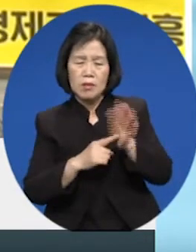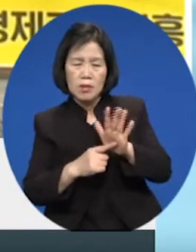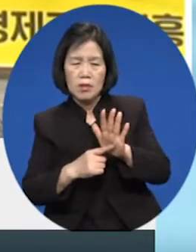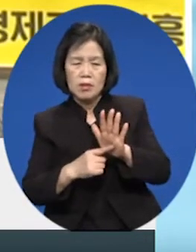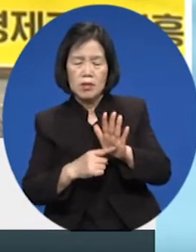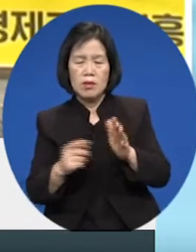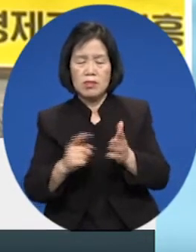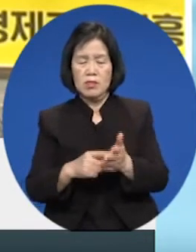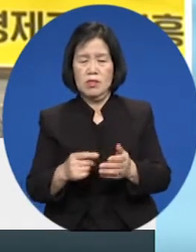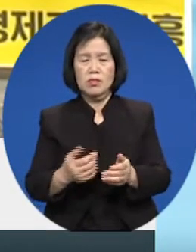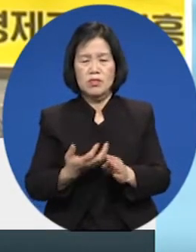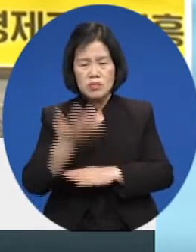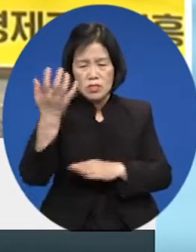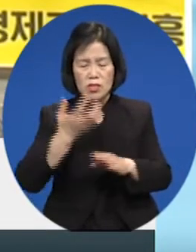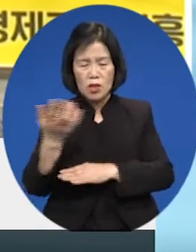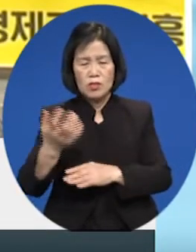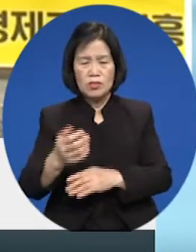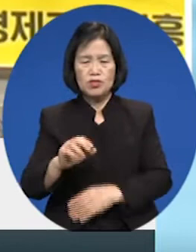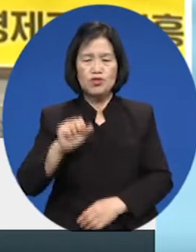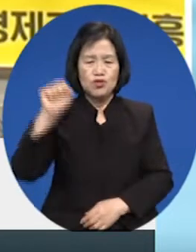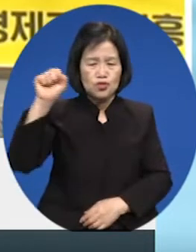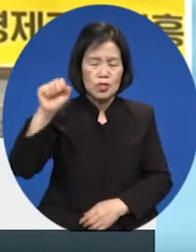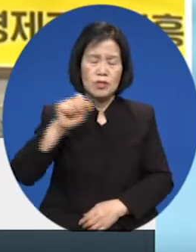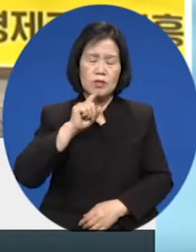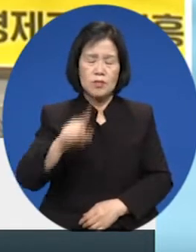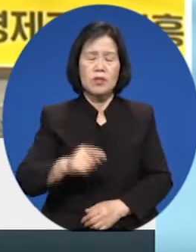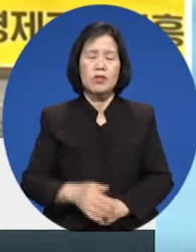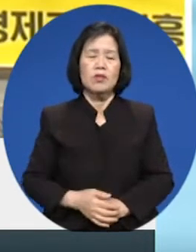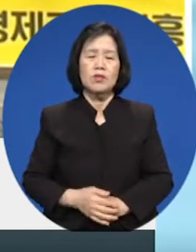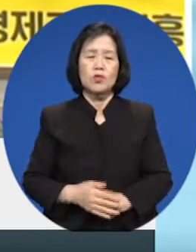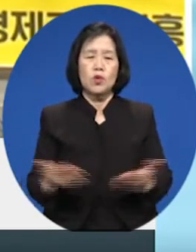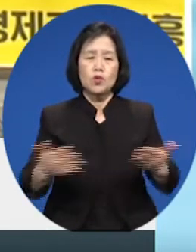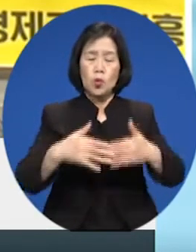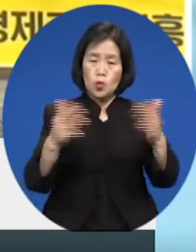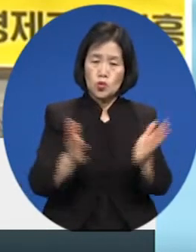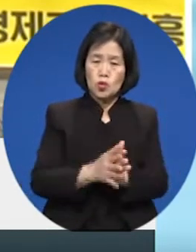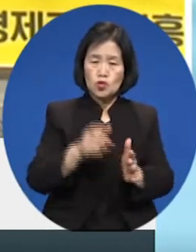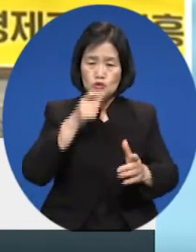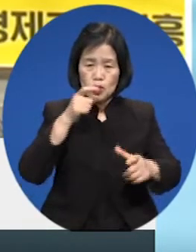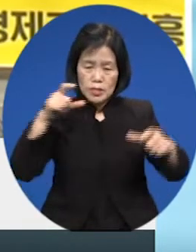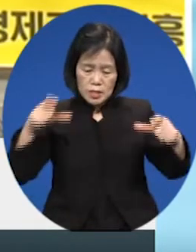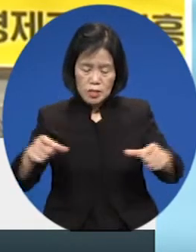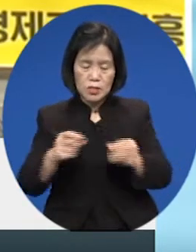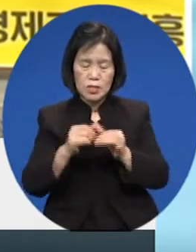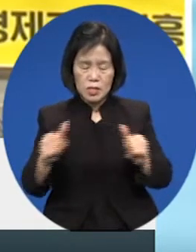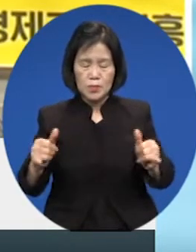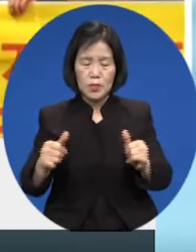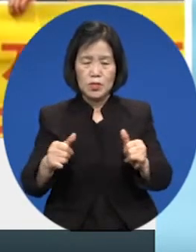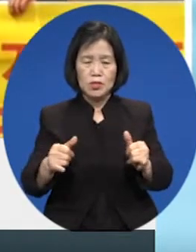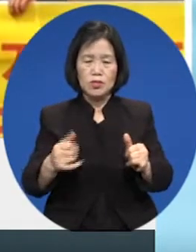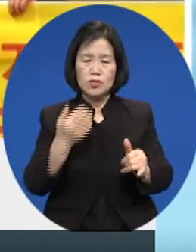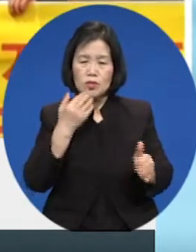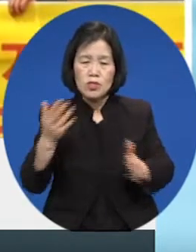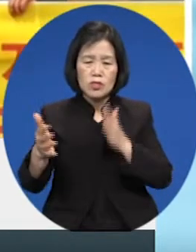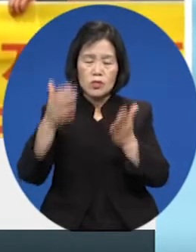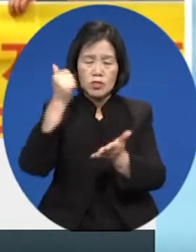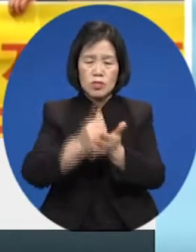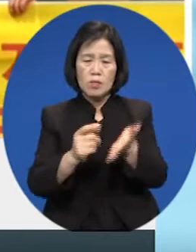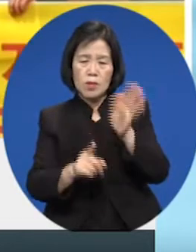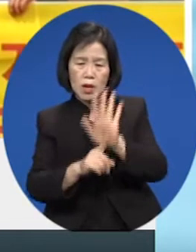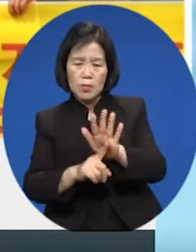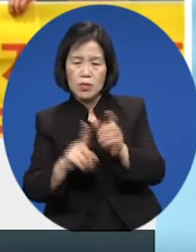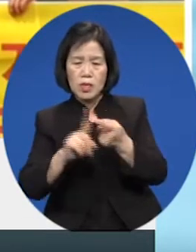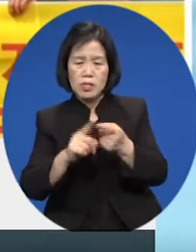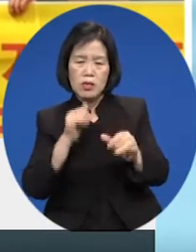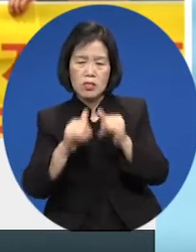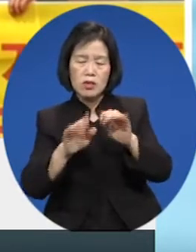강력하게 규탄한다고 이렇게 강조했고요. 또이 앞서서 이제 노조와 수원 지역 주민들도 역시 이 지사의 발표에 따라서 기자회견 규탄